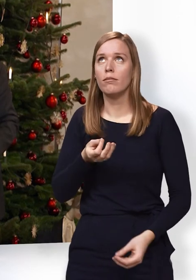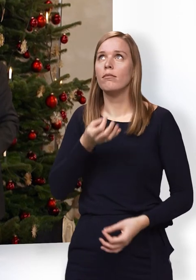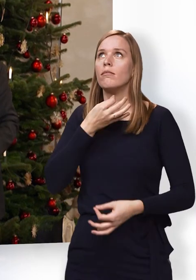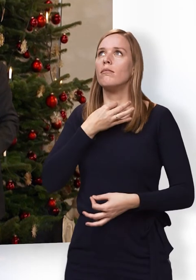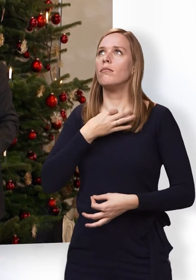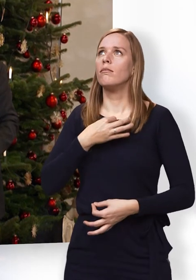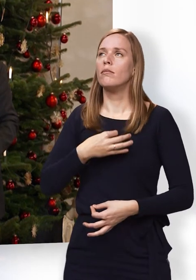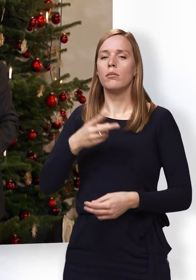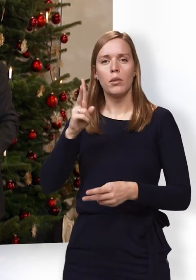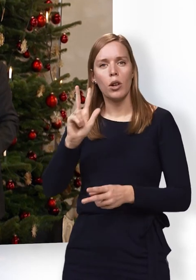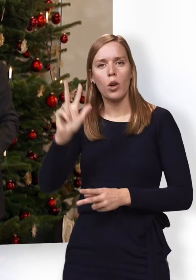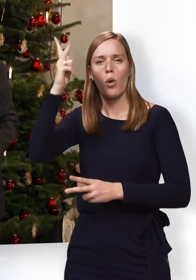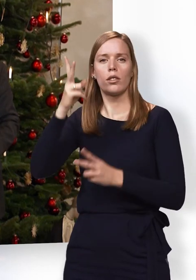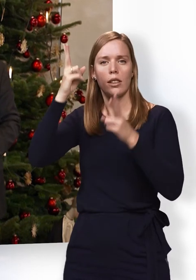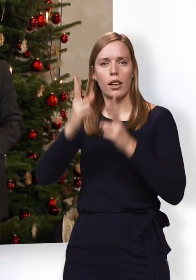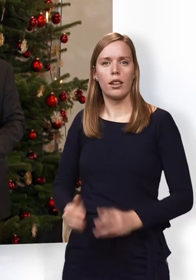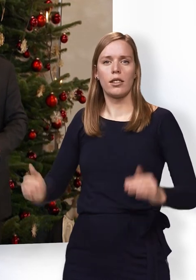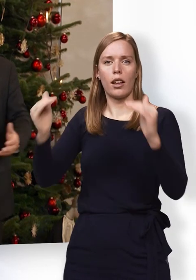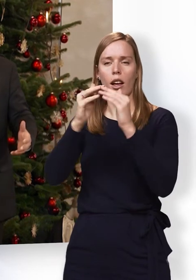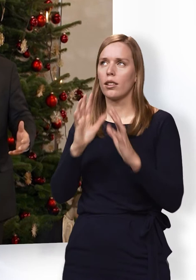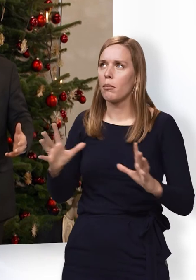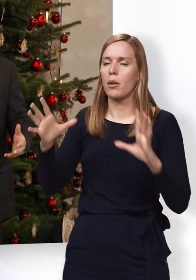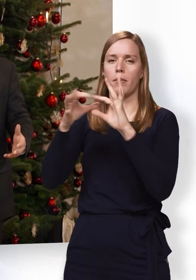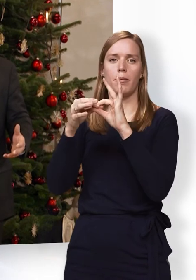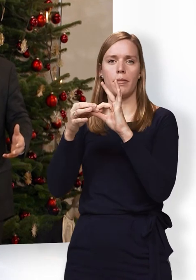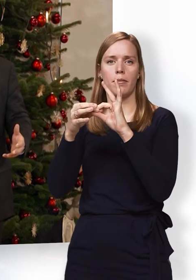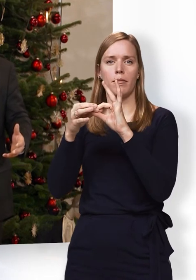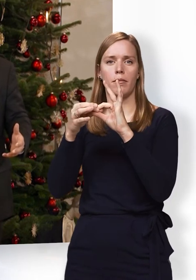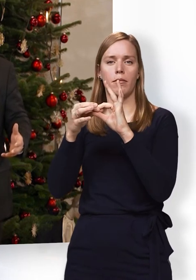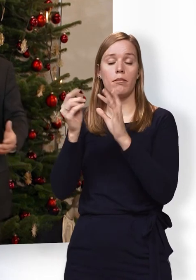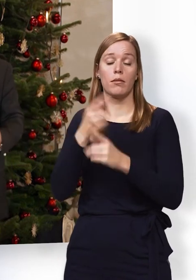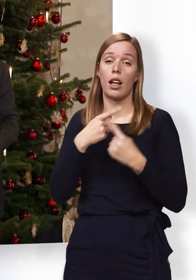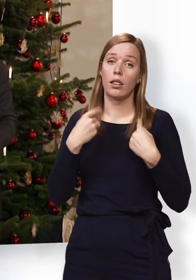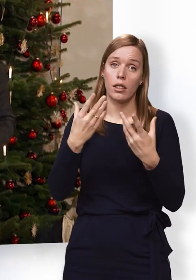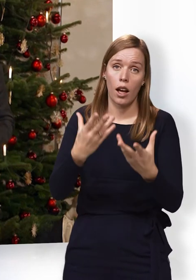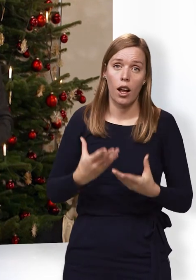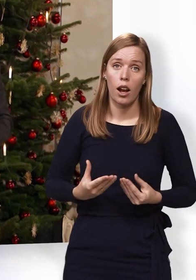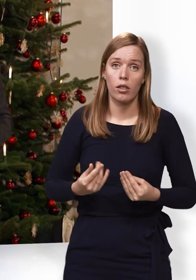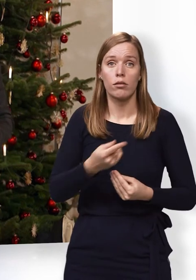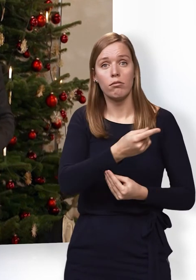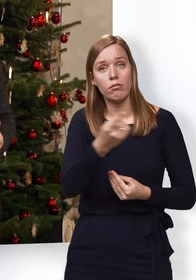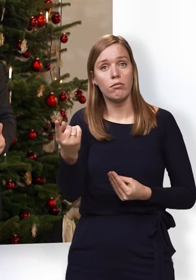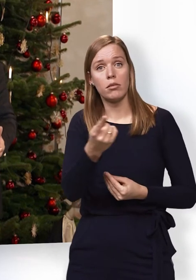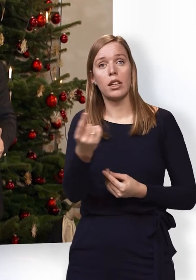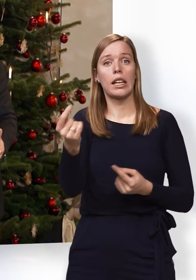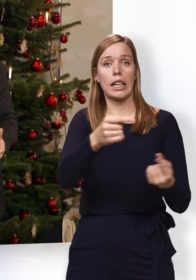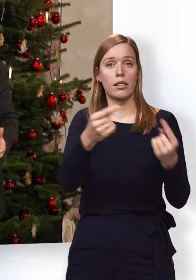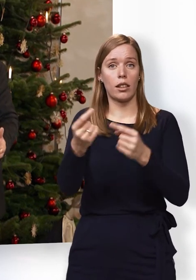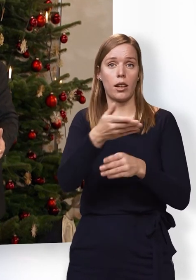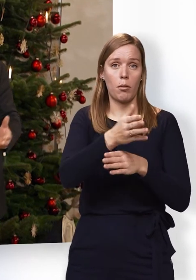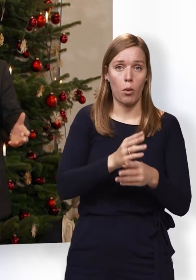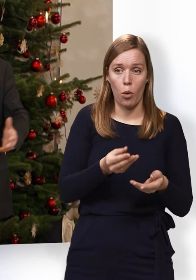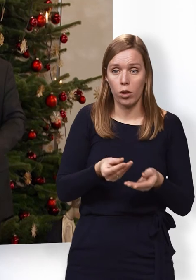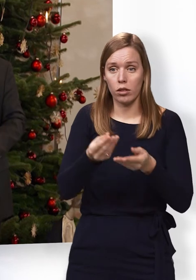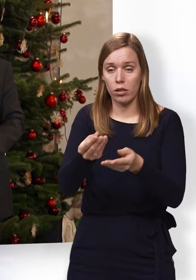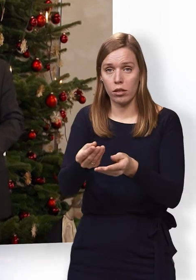Gottes Gerechtigkeit. Ich lade Sie ein. Reichen Sie sich gegenseitig das Brot.